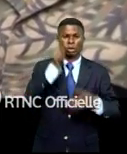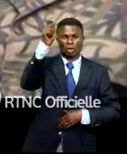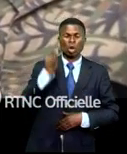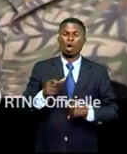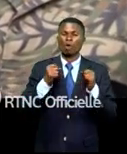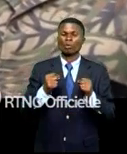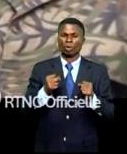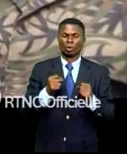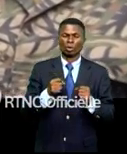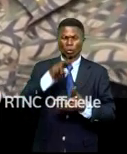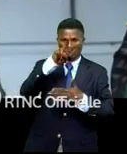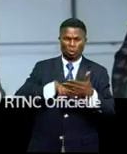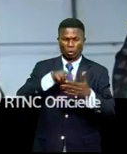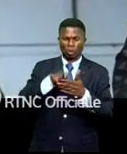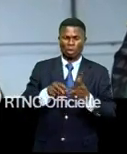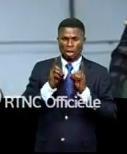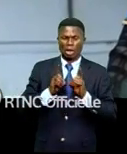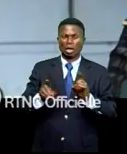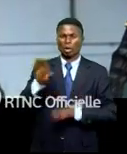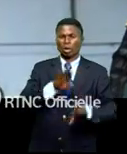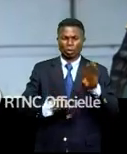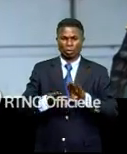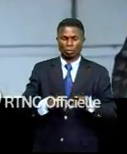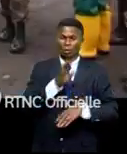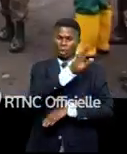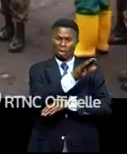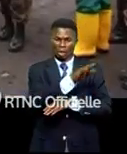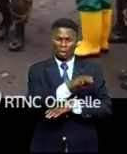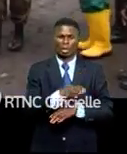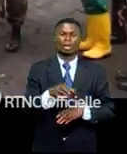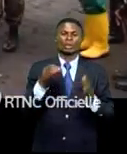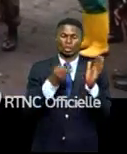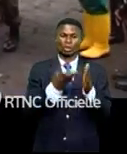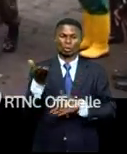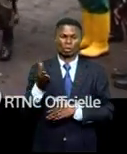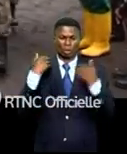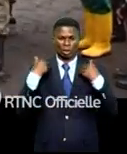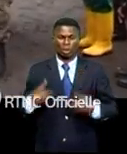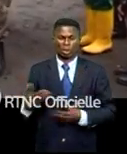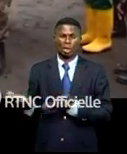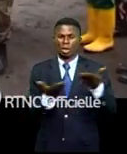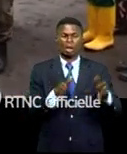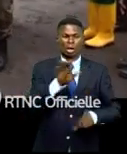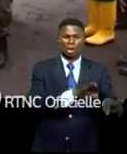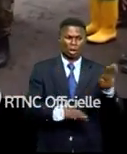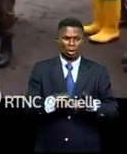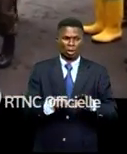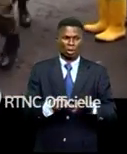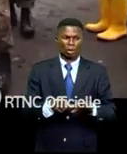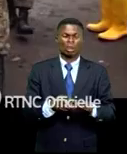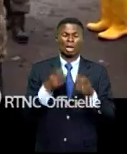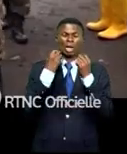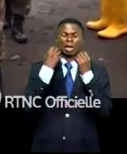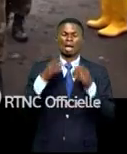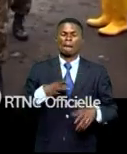militaires après la lecture de l'oraison funèbre. C'est dans l'après-midi de ce même dimanche que les corps ont été inhumés sous une forte